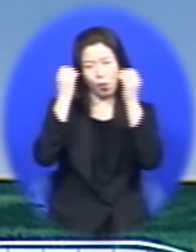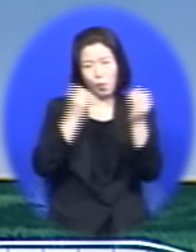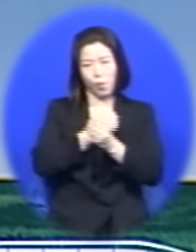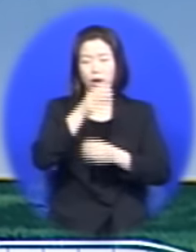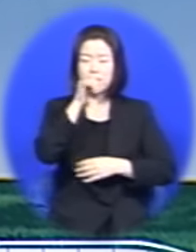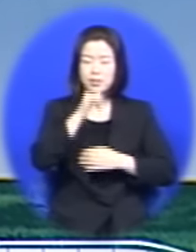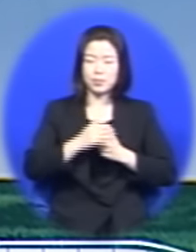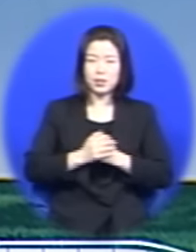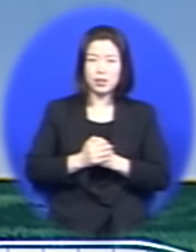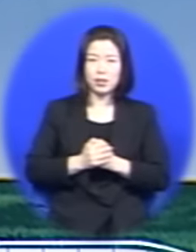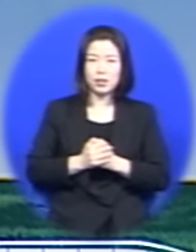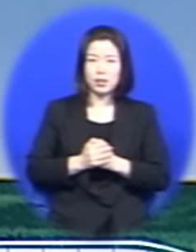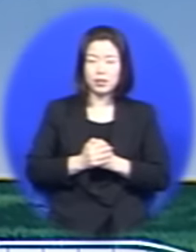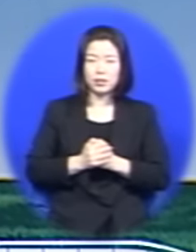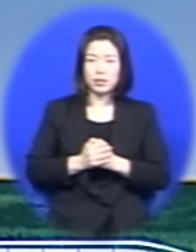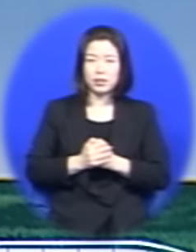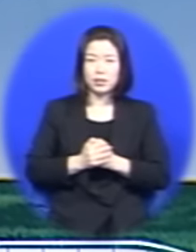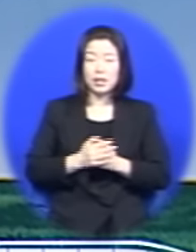있어요.